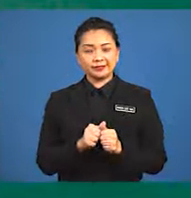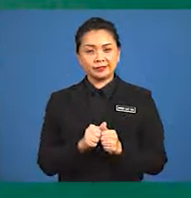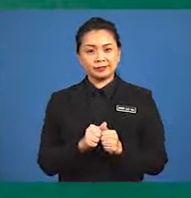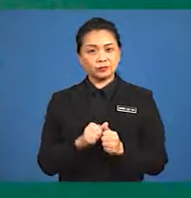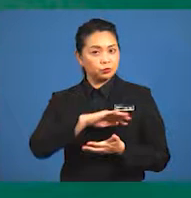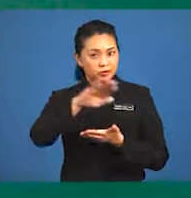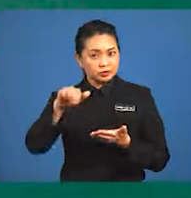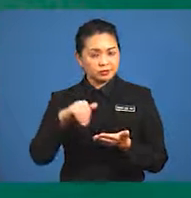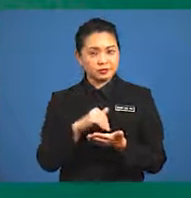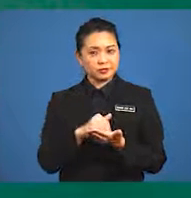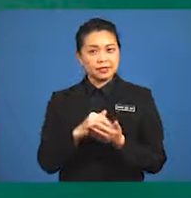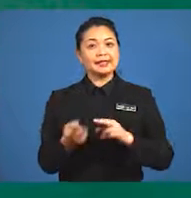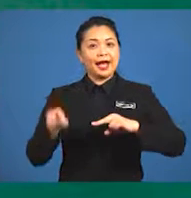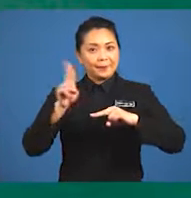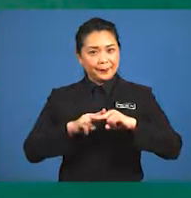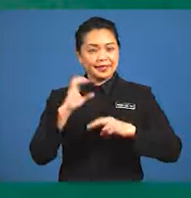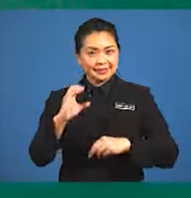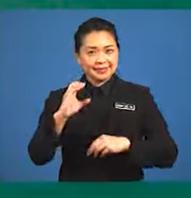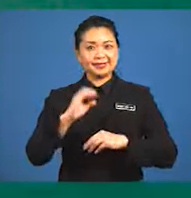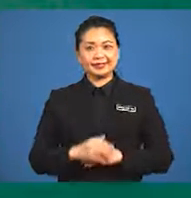apa semua? Tambahkan C.